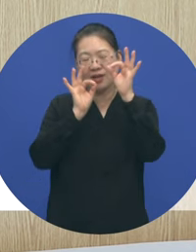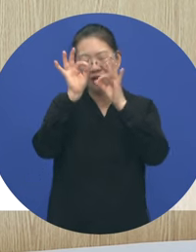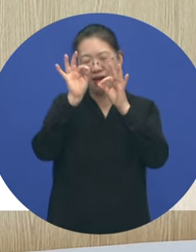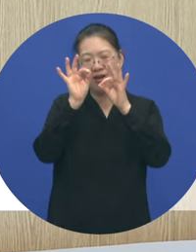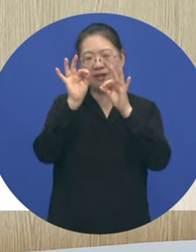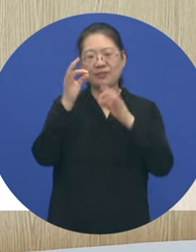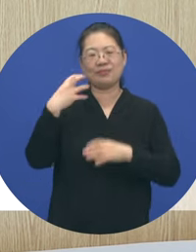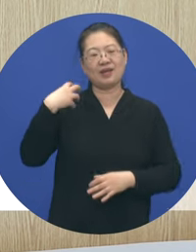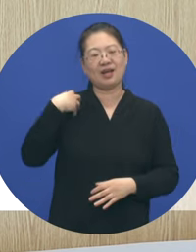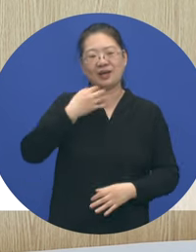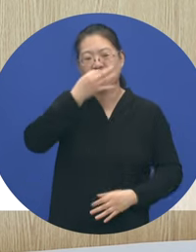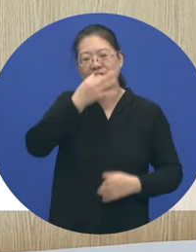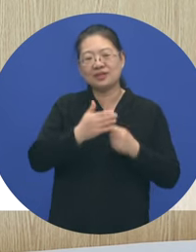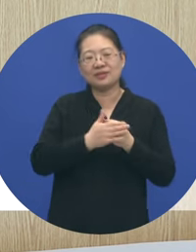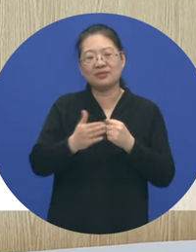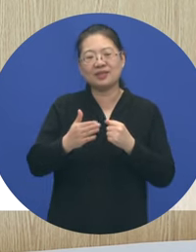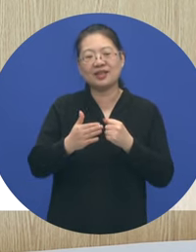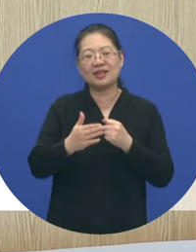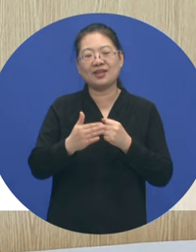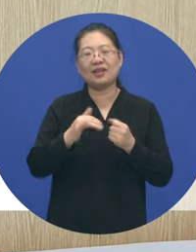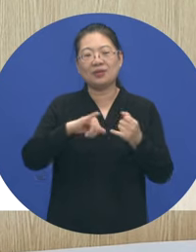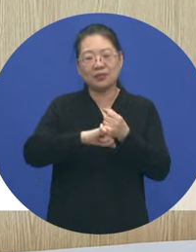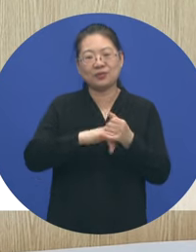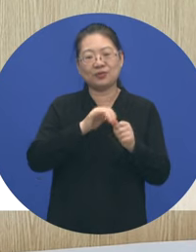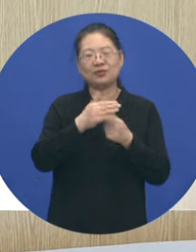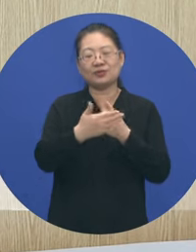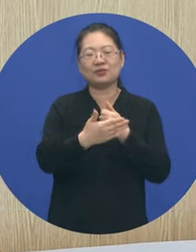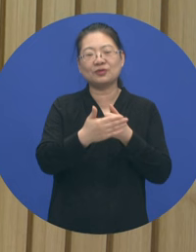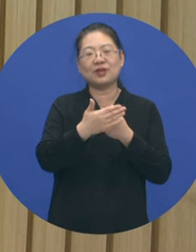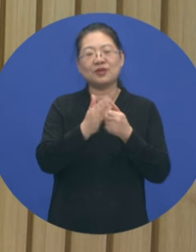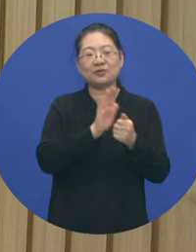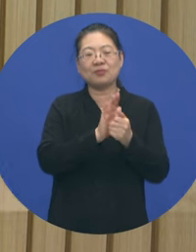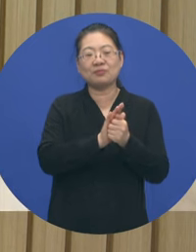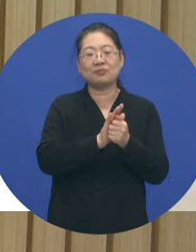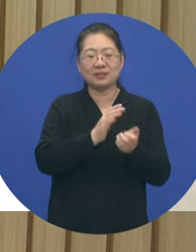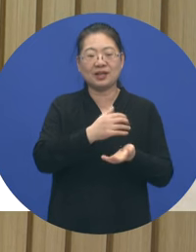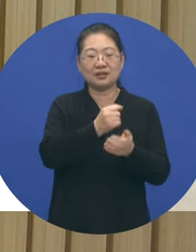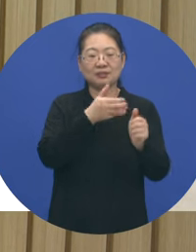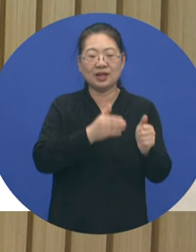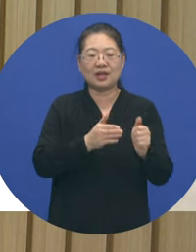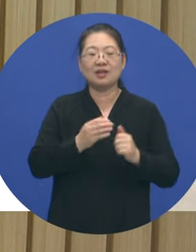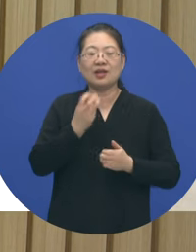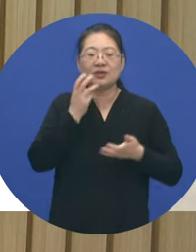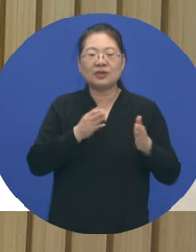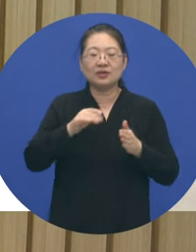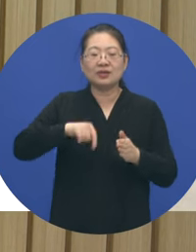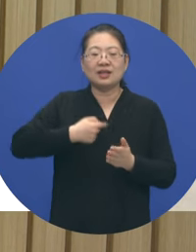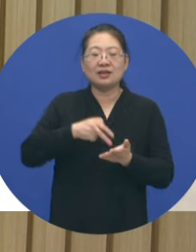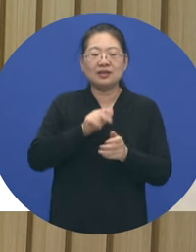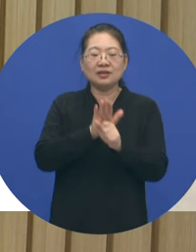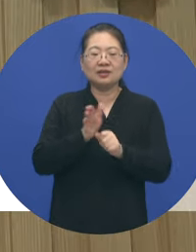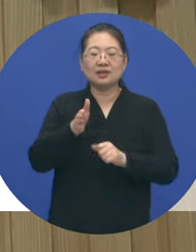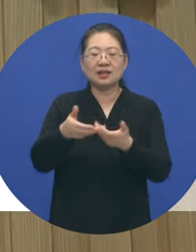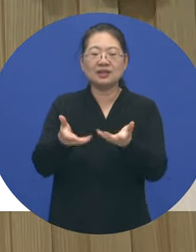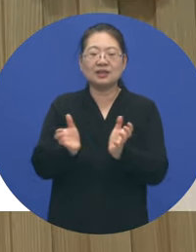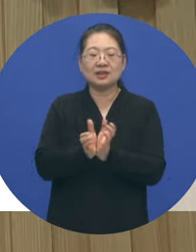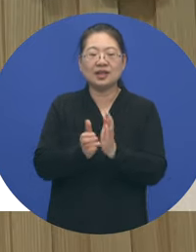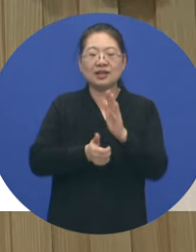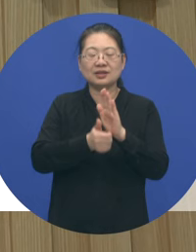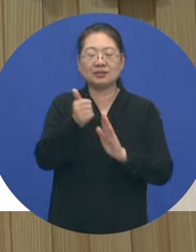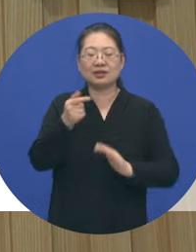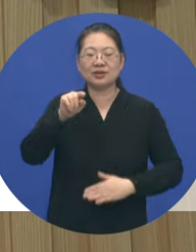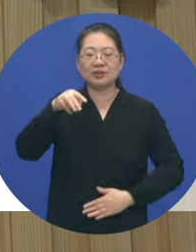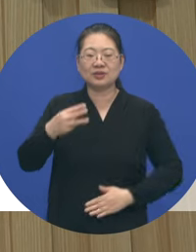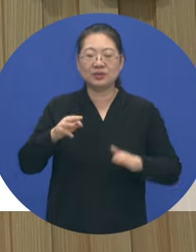시행착오 겪기에는 너무 힘드니까 꼭 전 도움을 받았으면 좋겠습니다. 경기도 자립지원전담기관 희망너울이 올해